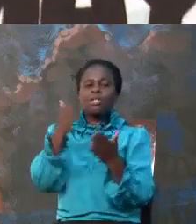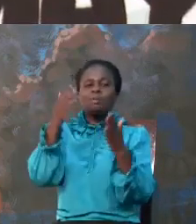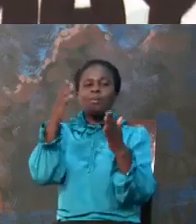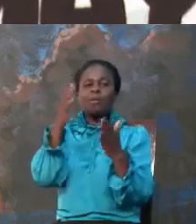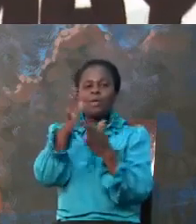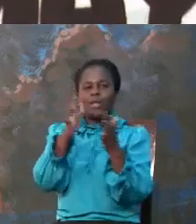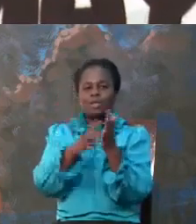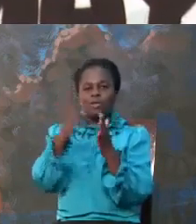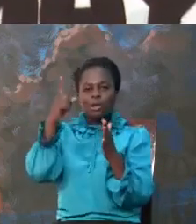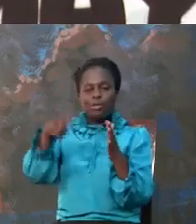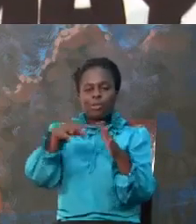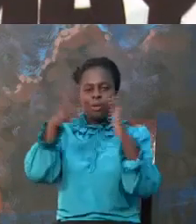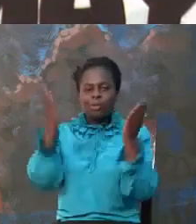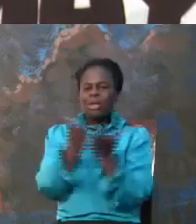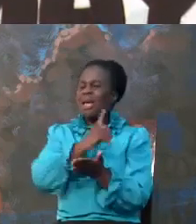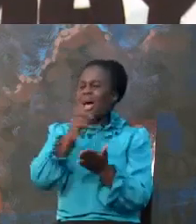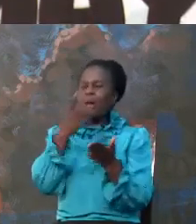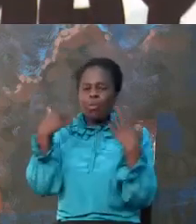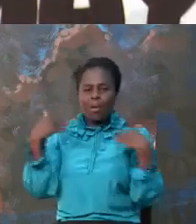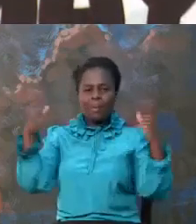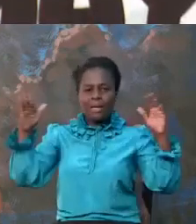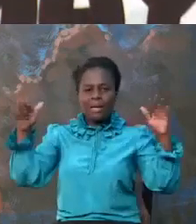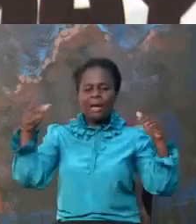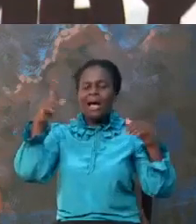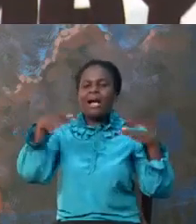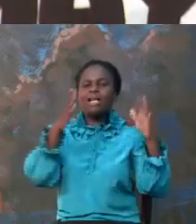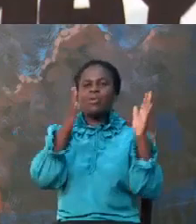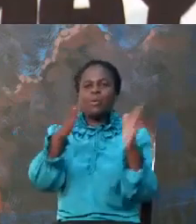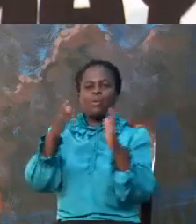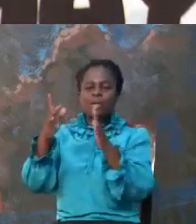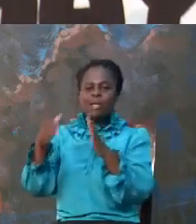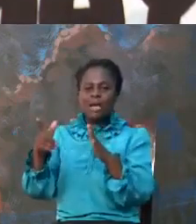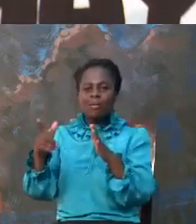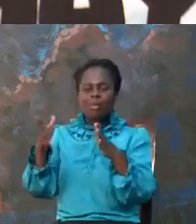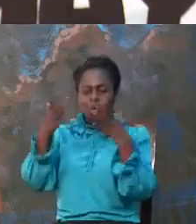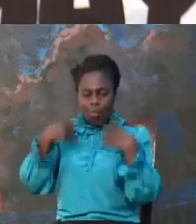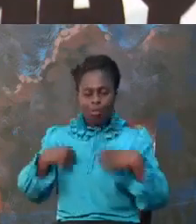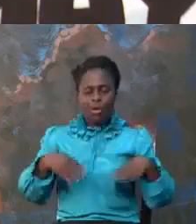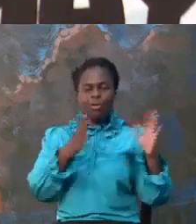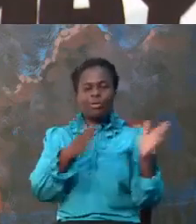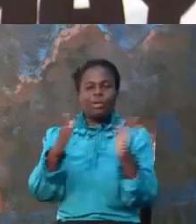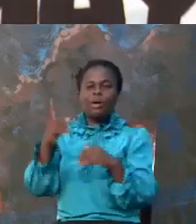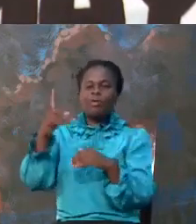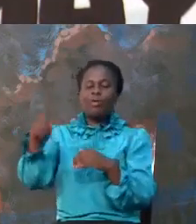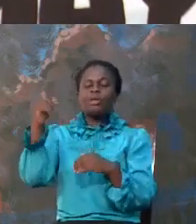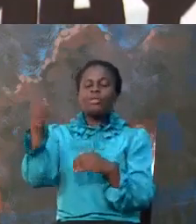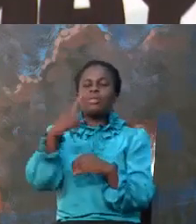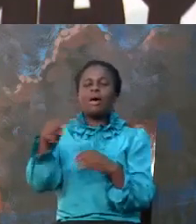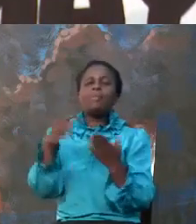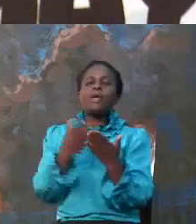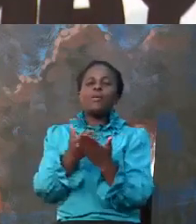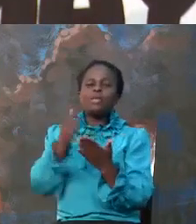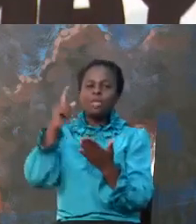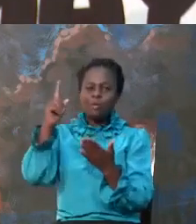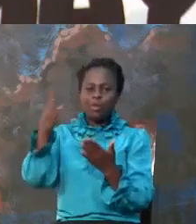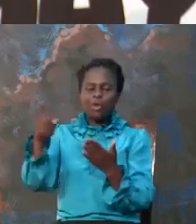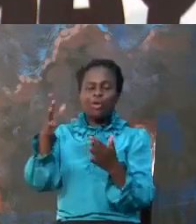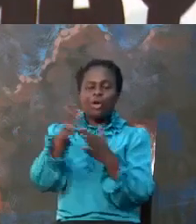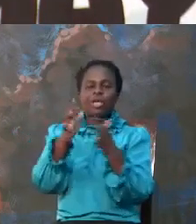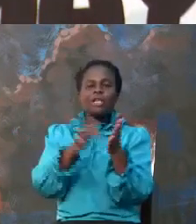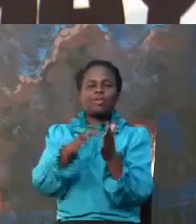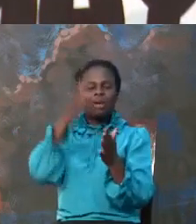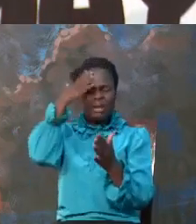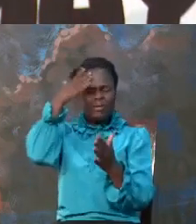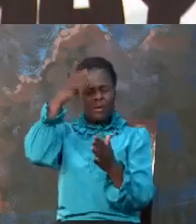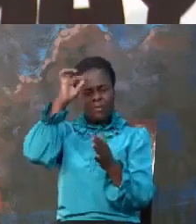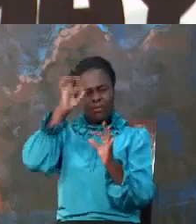alikuwa na mwili wa mwanadamu, tena wenye dhambi. Na kwa sababu hiyo Yesu anafahamu mahangaiko yetu. Na jioni ya